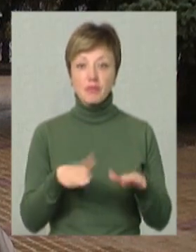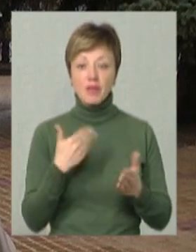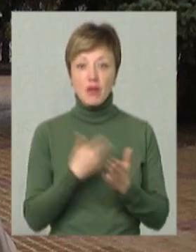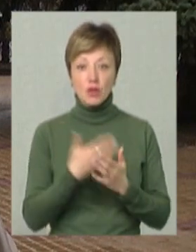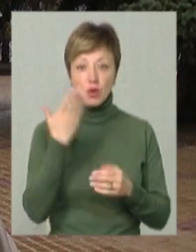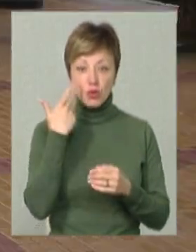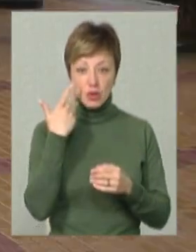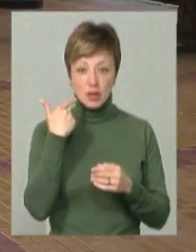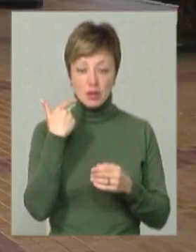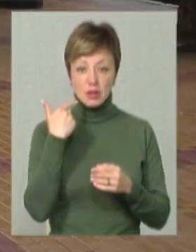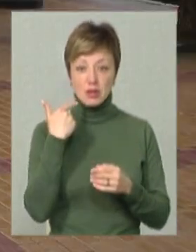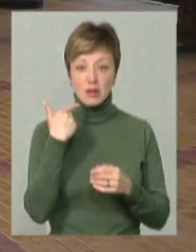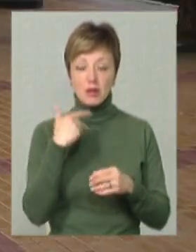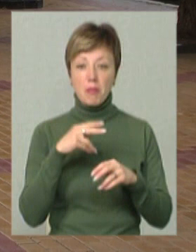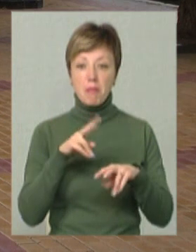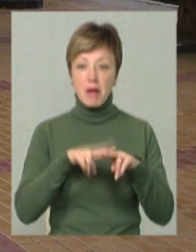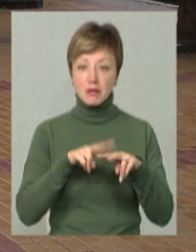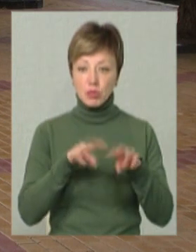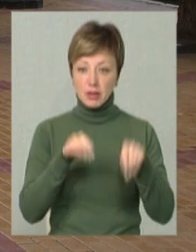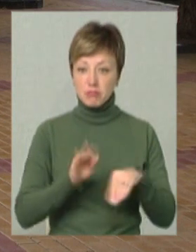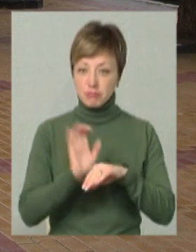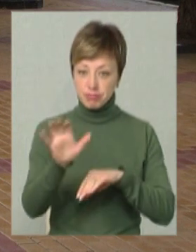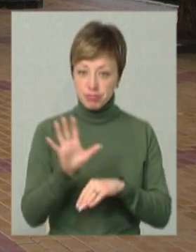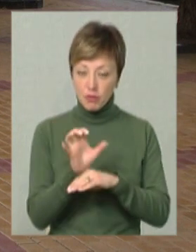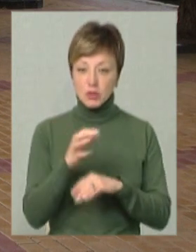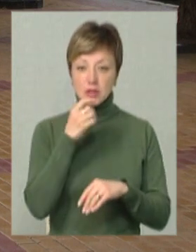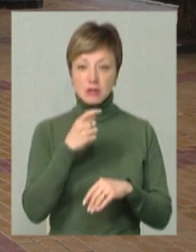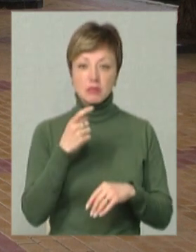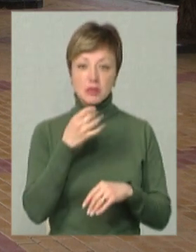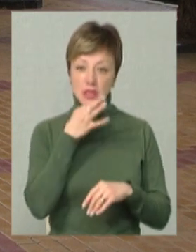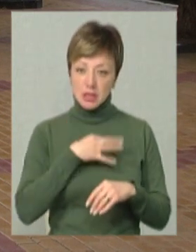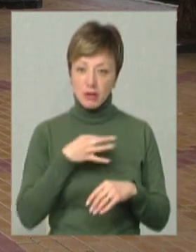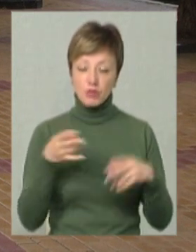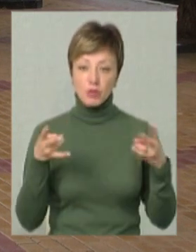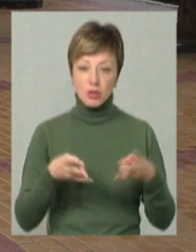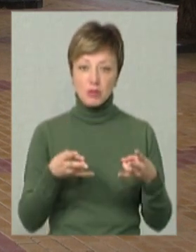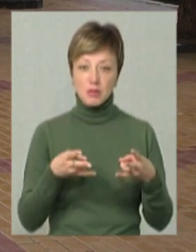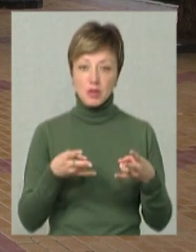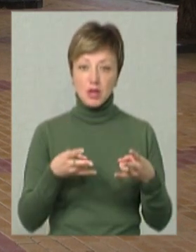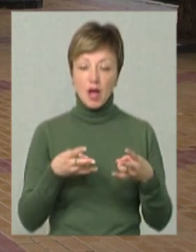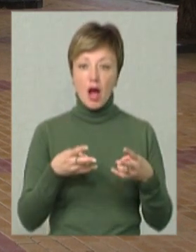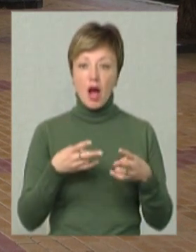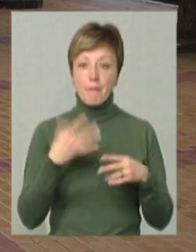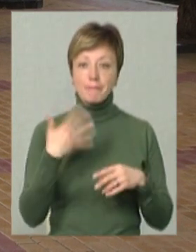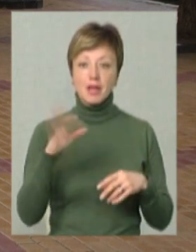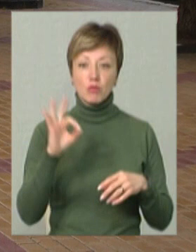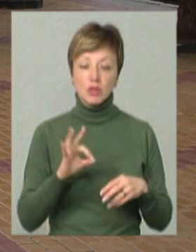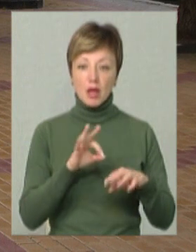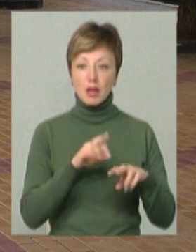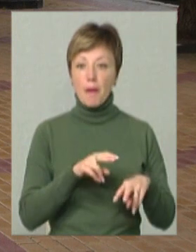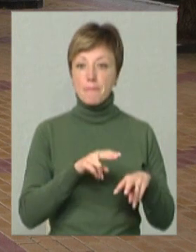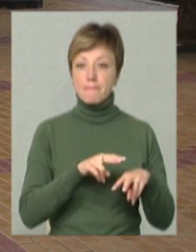от потім скинули паспортні дані, він сказав, що потрібно пів суми перерахувати